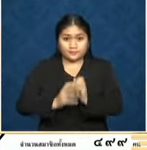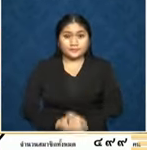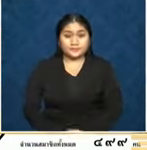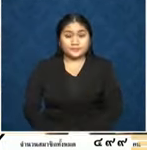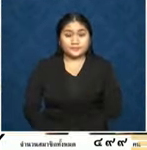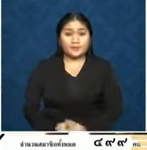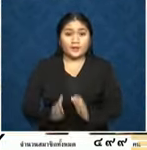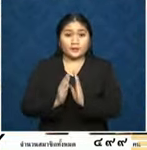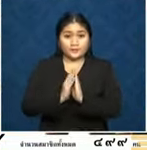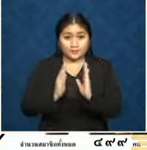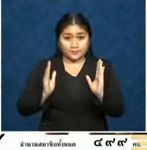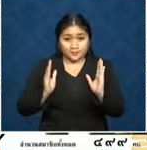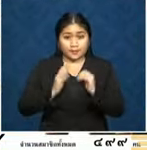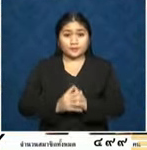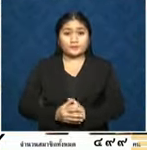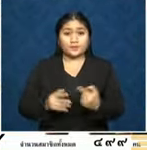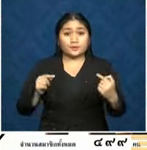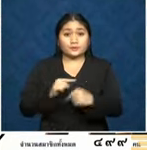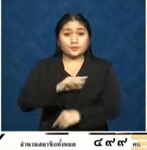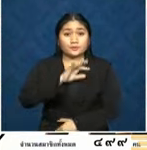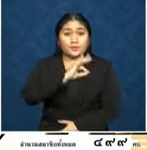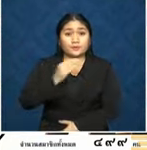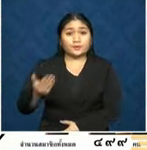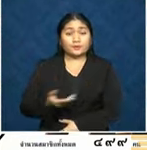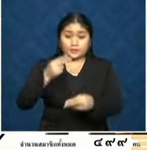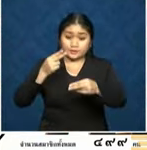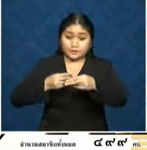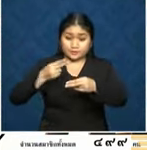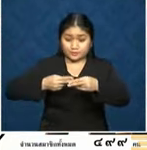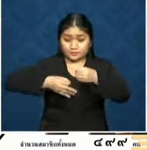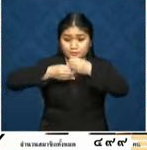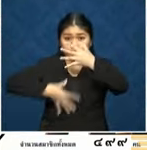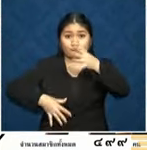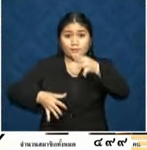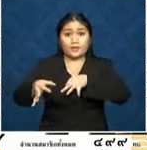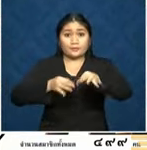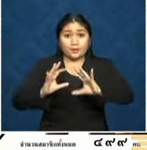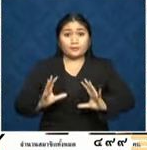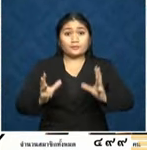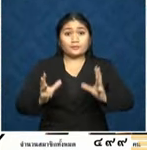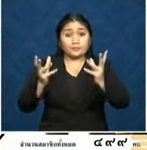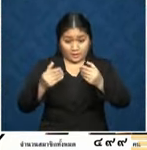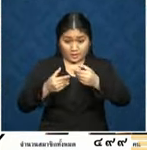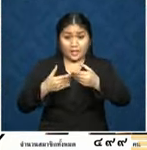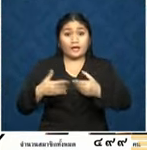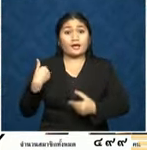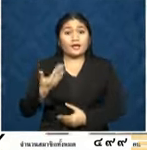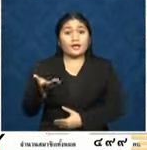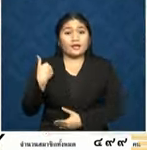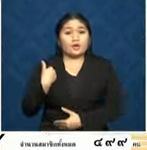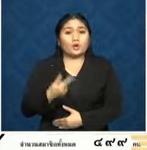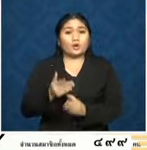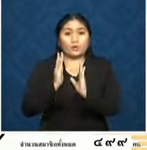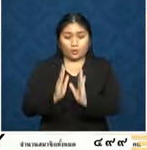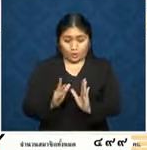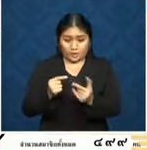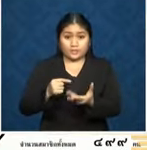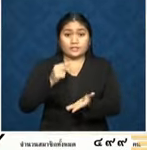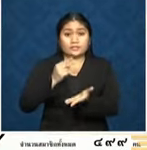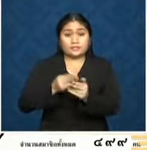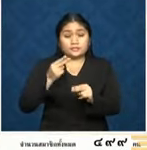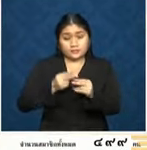ครับขอบคุณครับในส่วนของสมาชิกที่เข้าชื่ออภิปรายมีเพียงเท่านี้นะครับทางผู้เสนอยติจะใช้สิทธิ์ใน